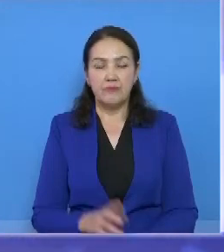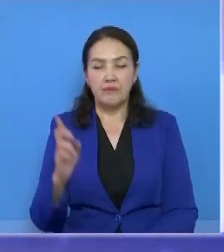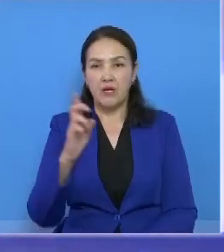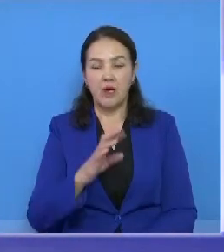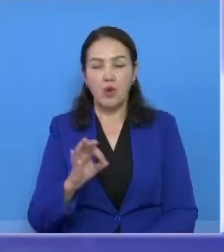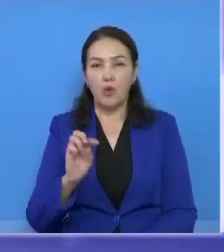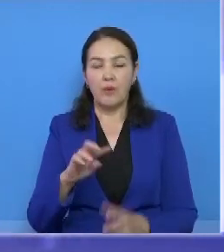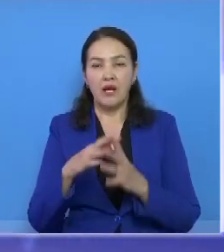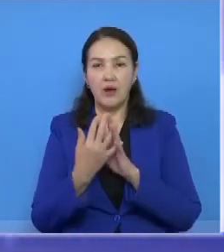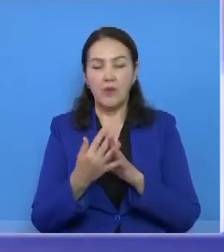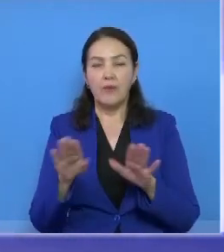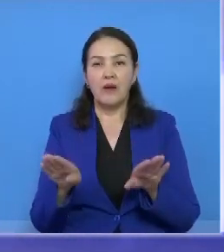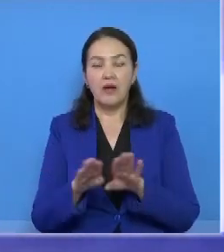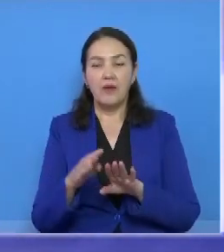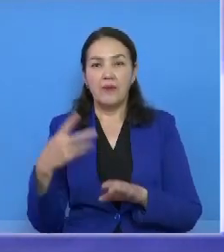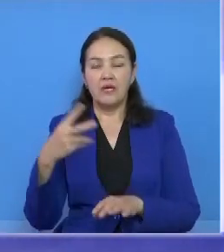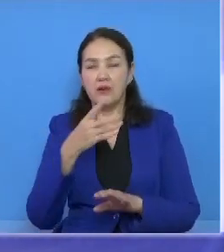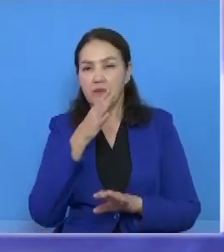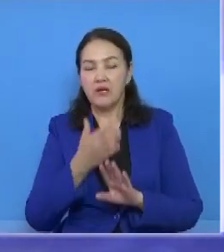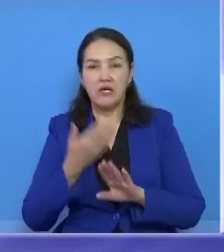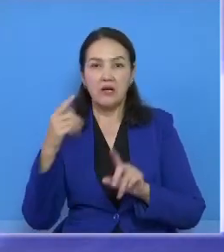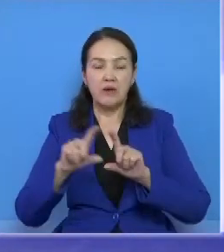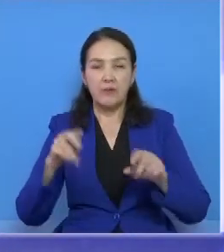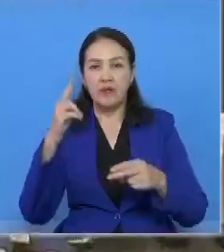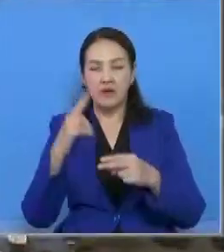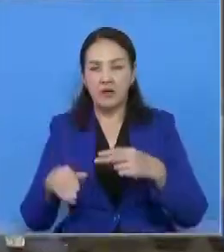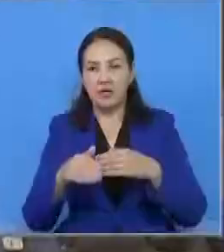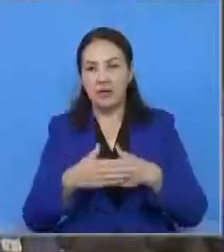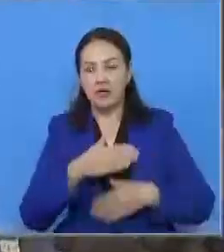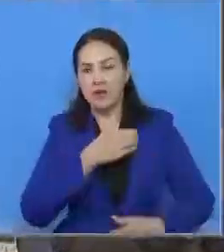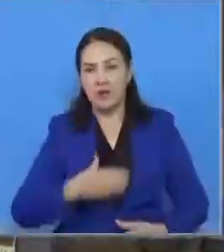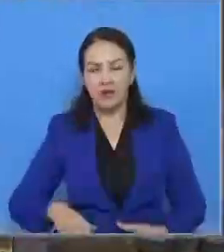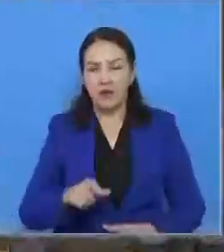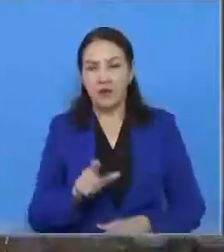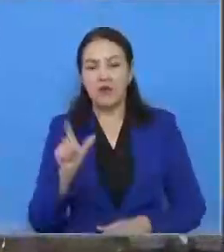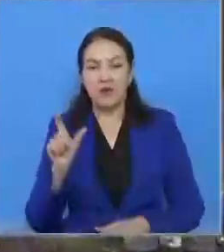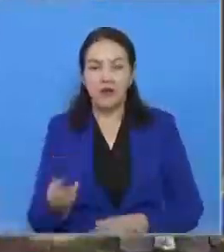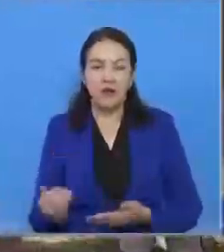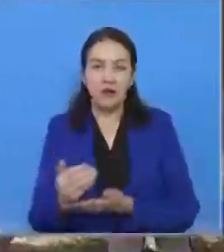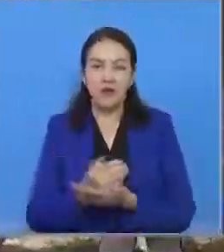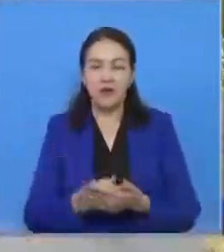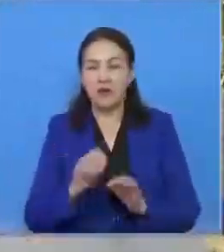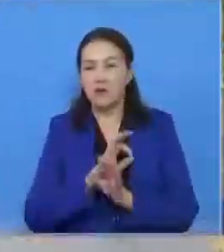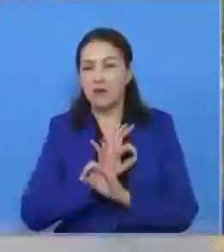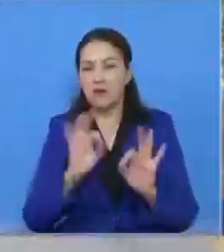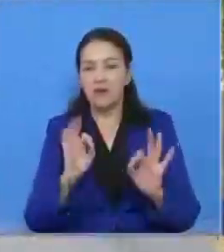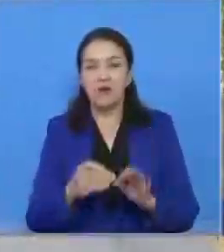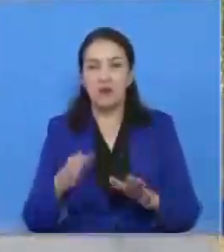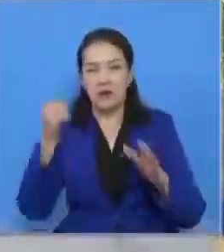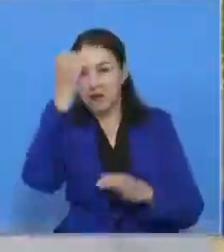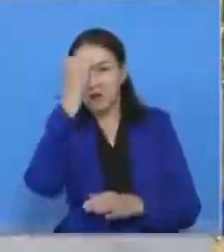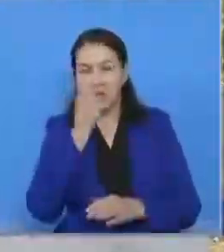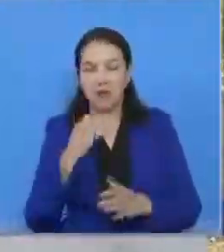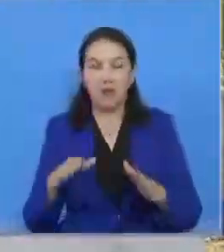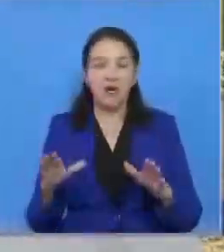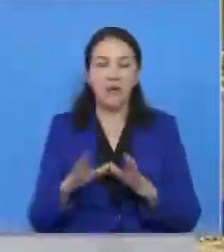Байғанинның Қопа ауылдық округінде осыдан 20 жыл бұрын мектеп бітірген түлектер жиналып, керемет тарту жасады. Туған жерге тағызым акциясы аясында